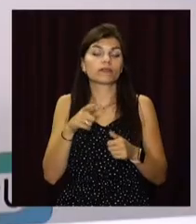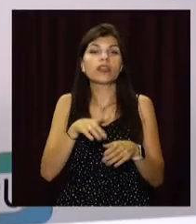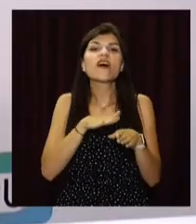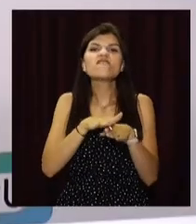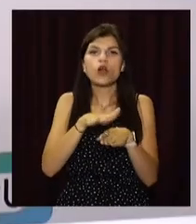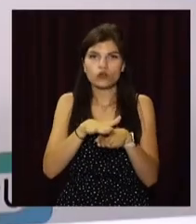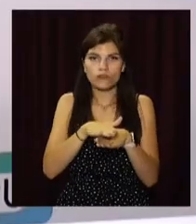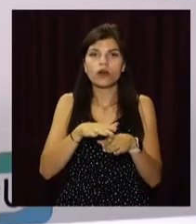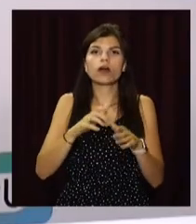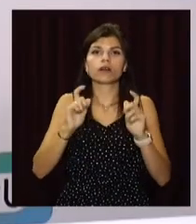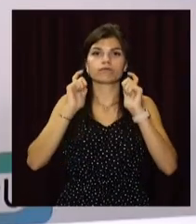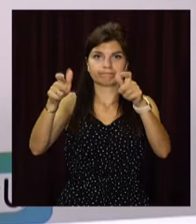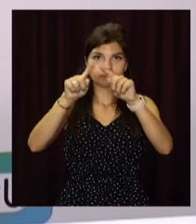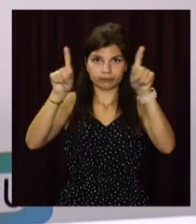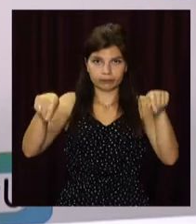Виконавець надсилає вимогу,